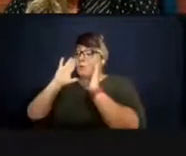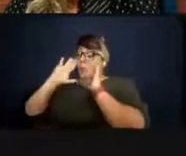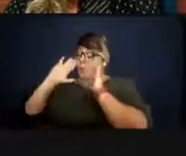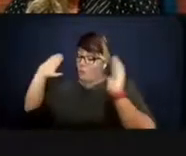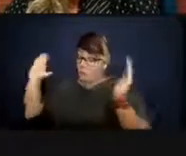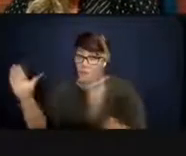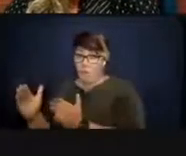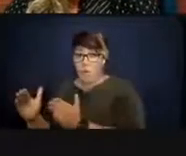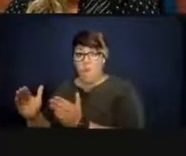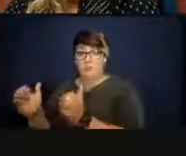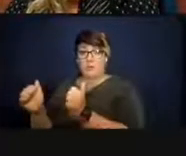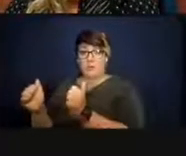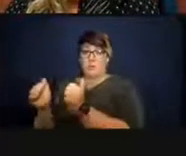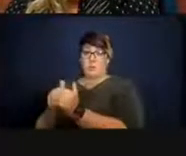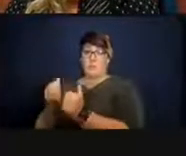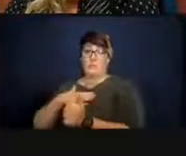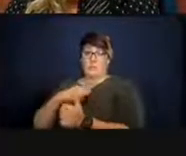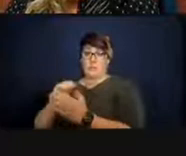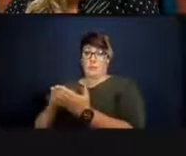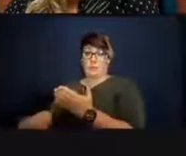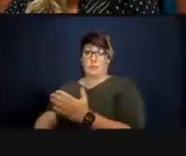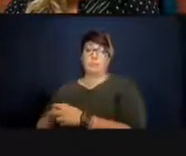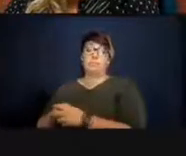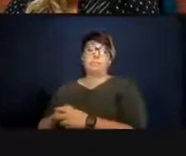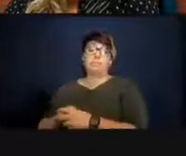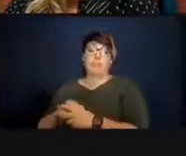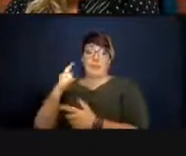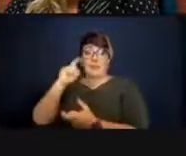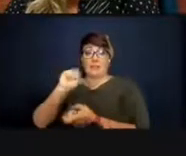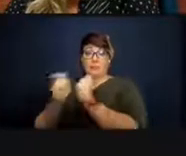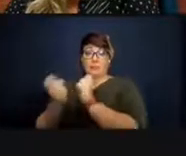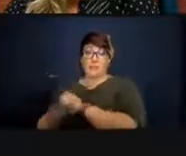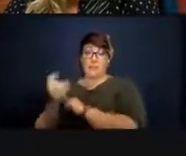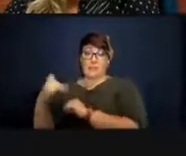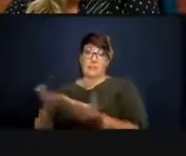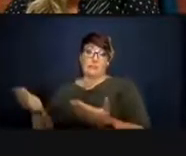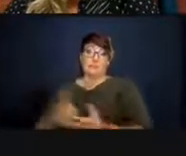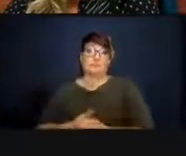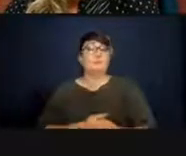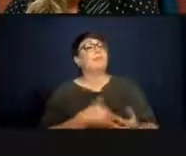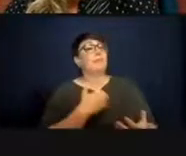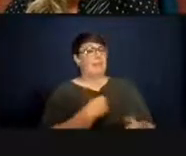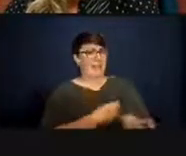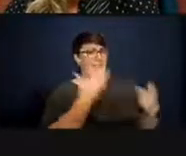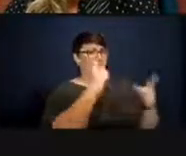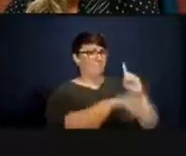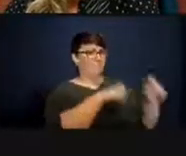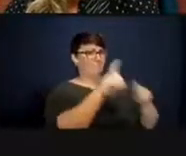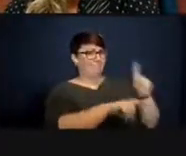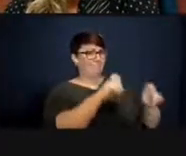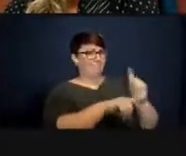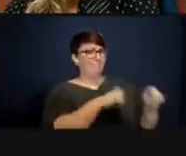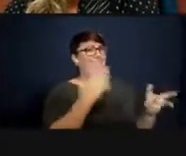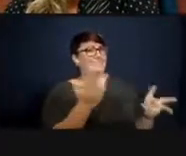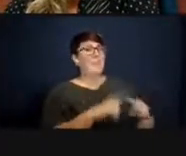kwamba hakuwa mwalimu hapa awali, lakini ana ule utashi wa kufundisha.